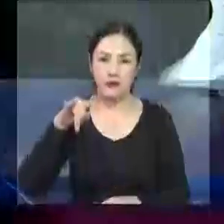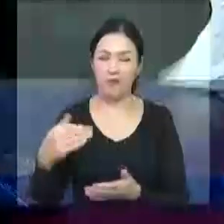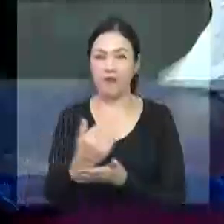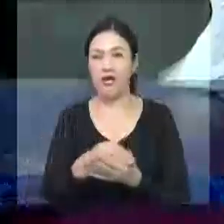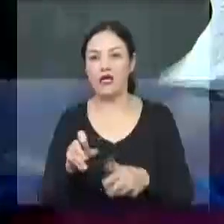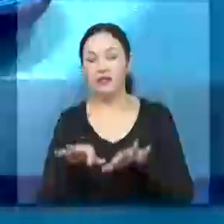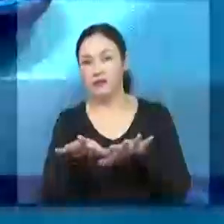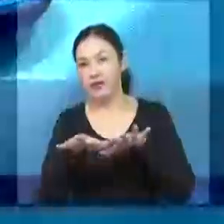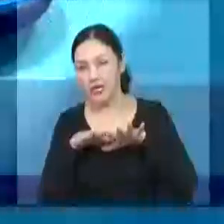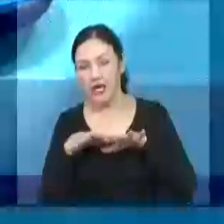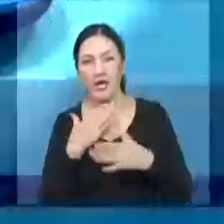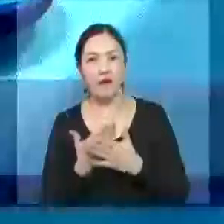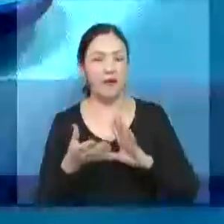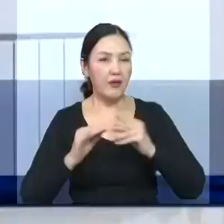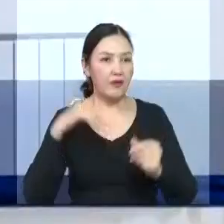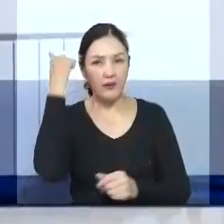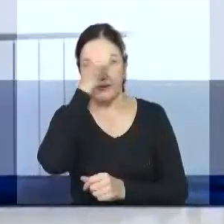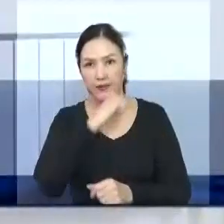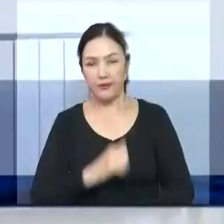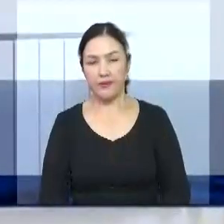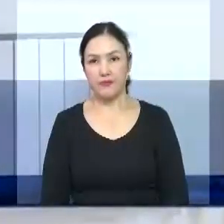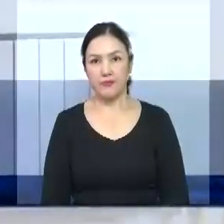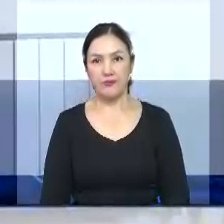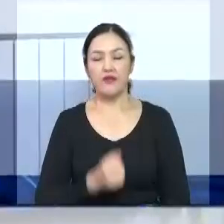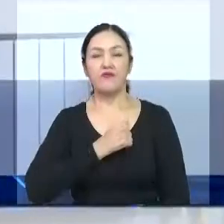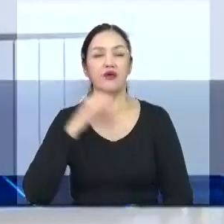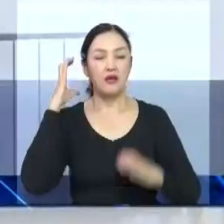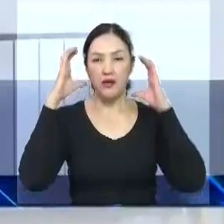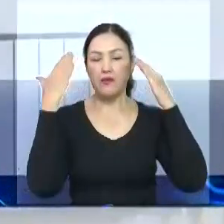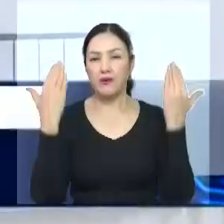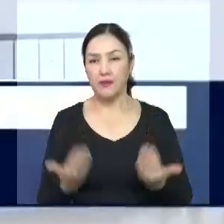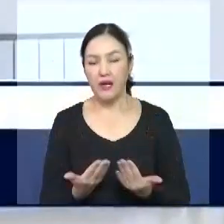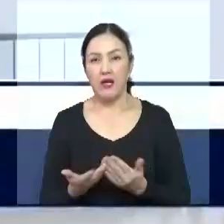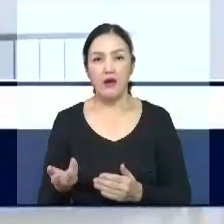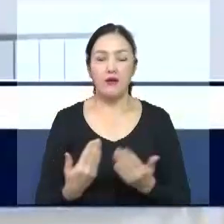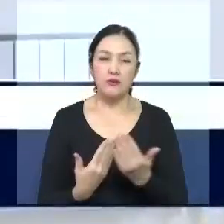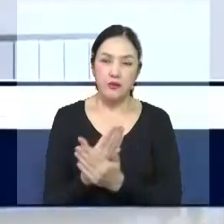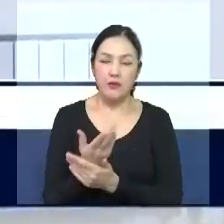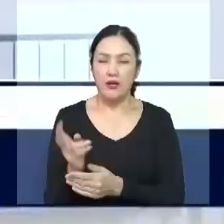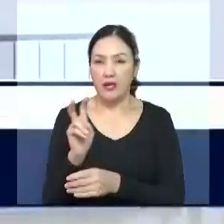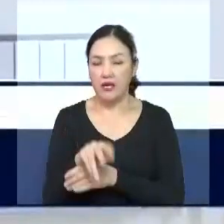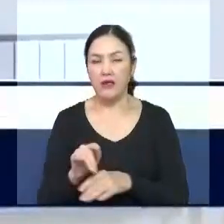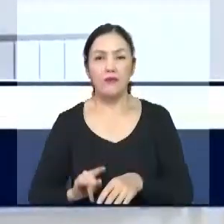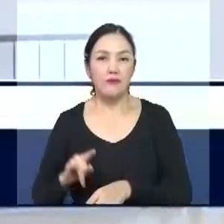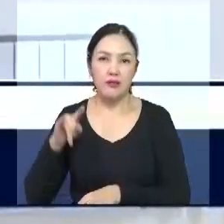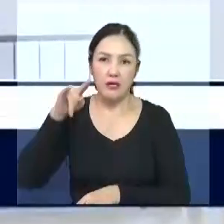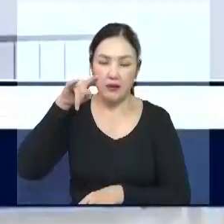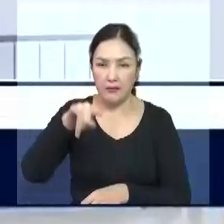актовом зале, где были обсуждены итоги года. В военном институте в этом году мы приняли новые самолеты.